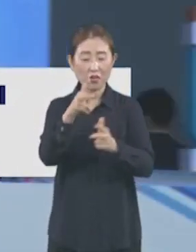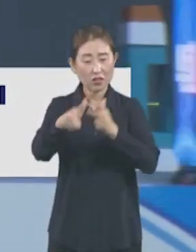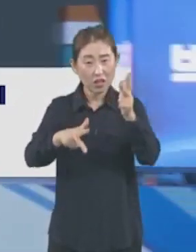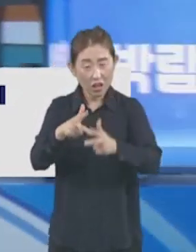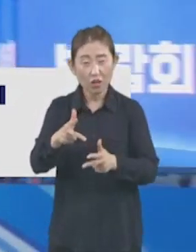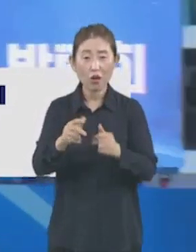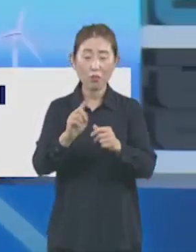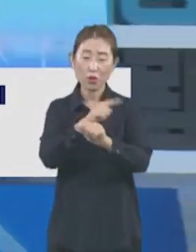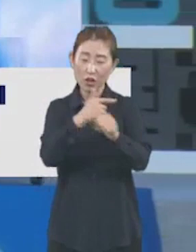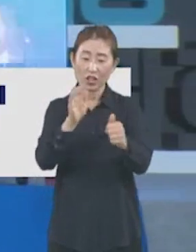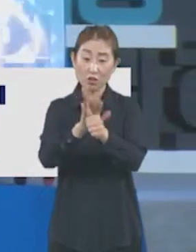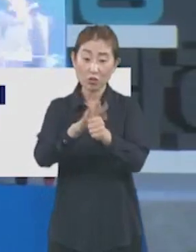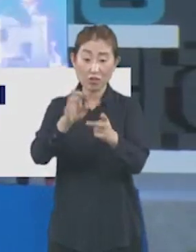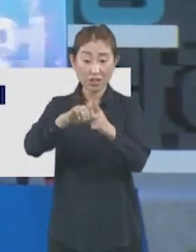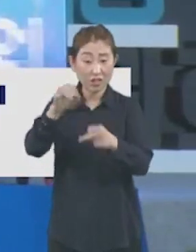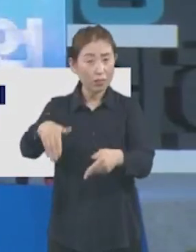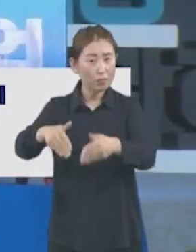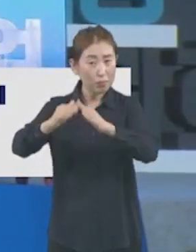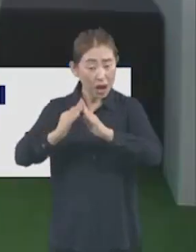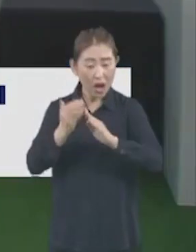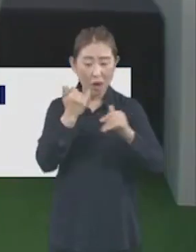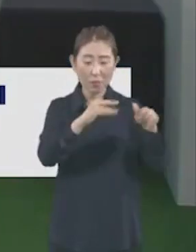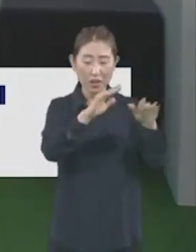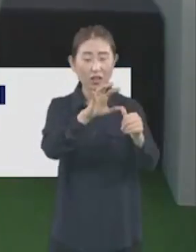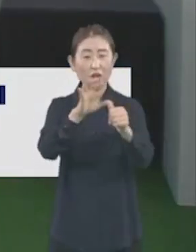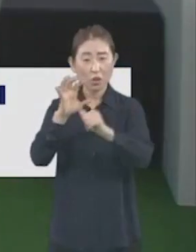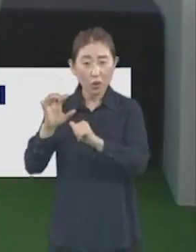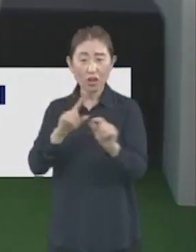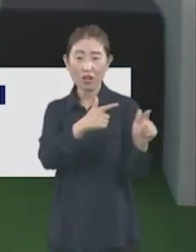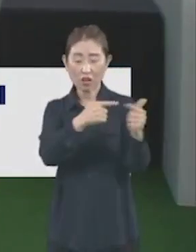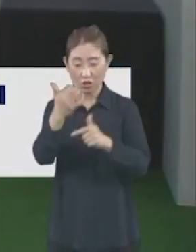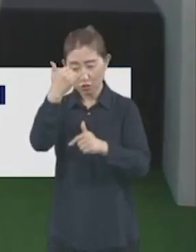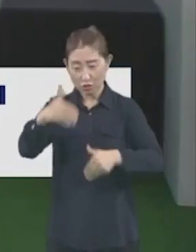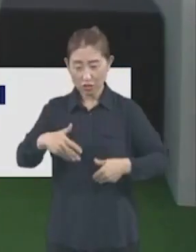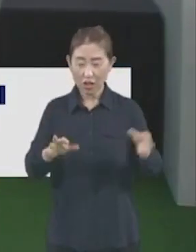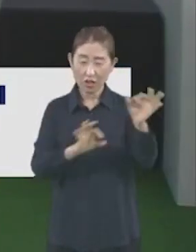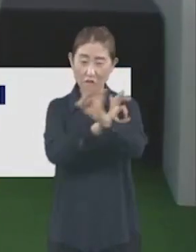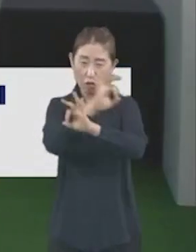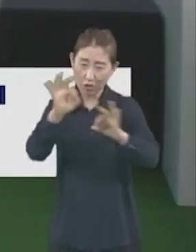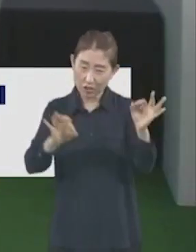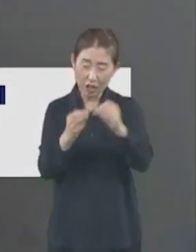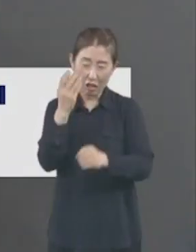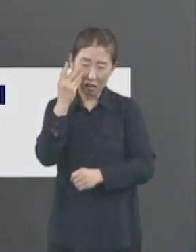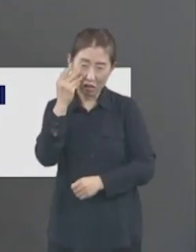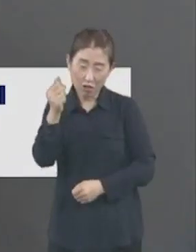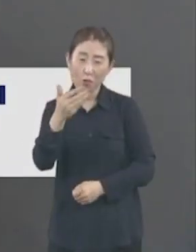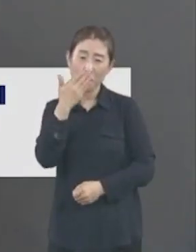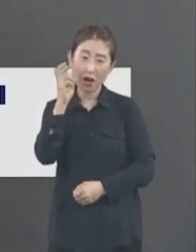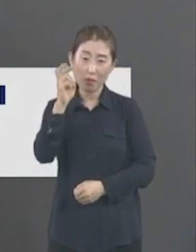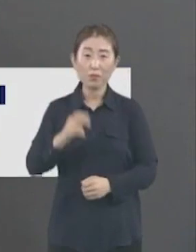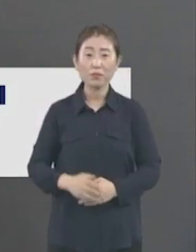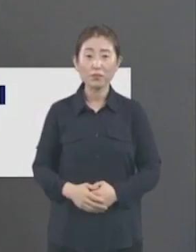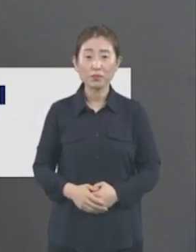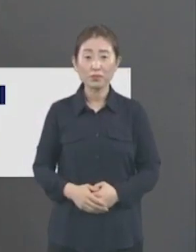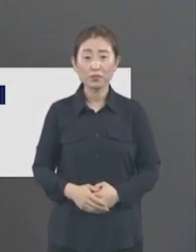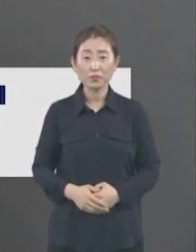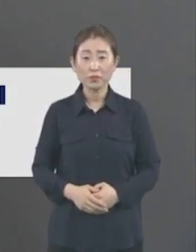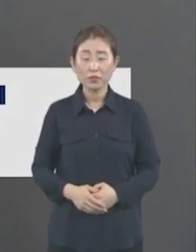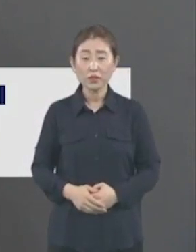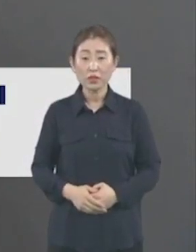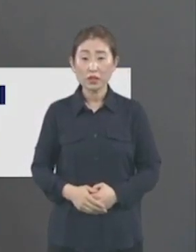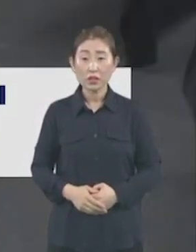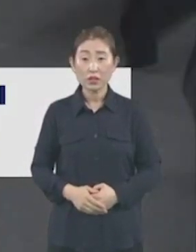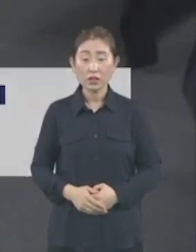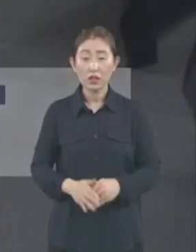산업화 지원센터까지 건립되면 해양 신산업을 통한 충남 경제에 새로운 동력이 될 거라고 밝혔습니다. 보령